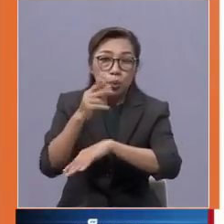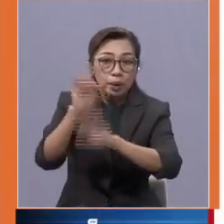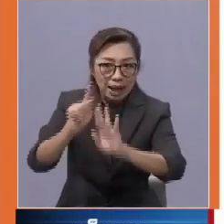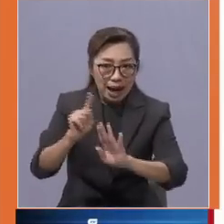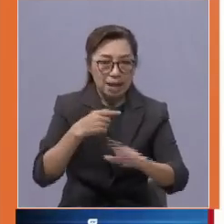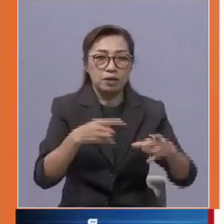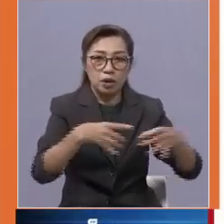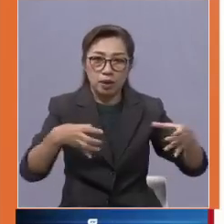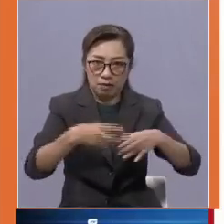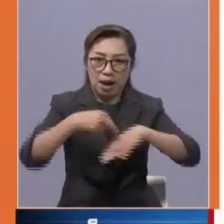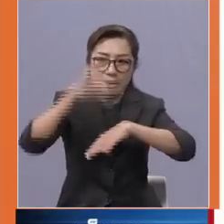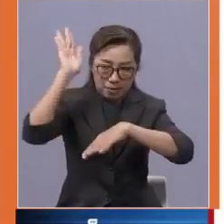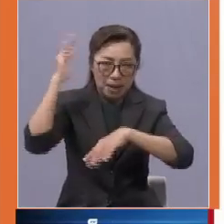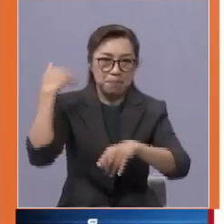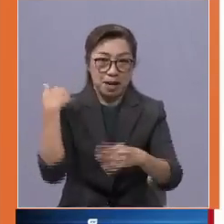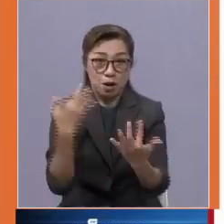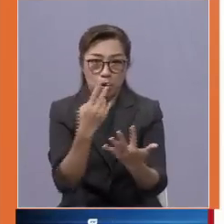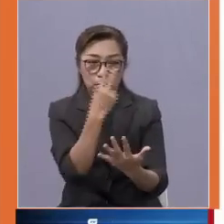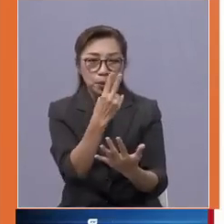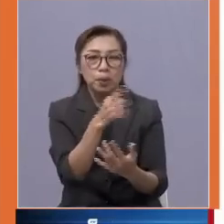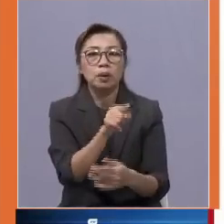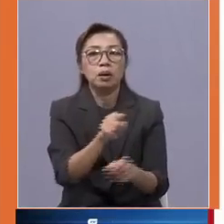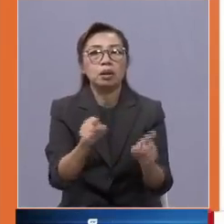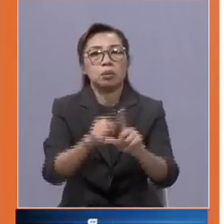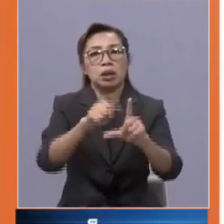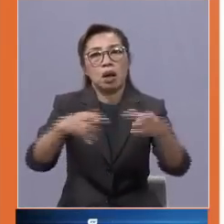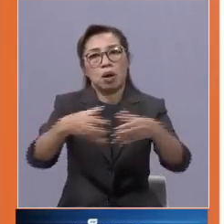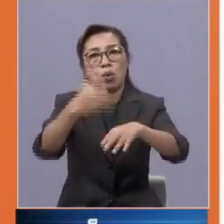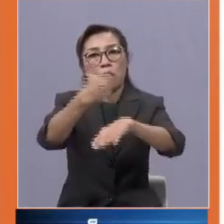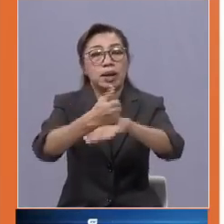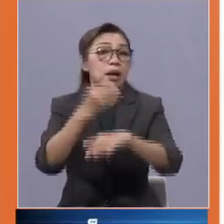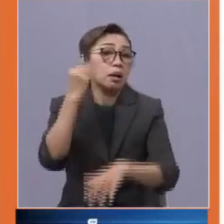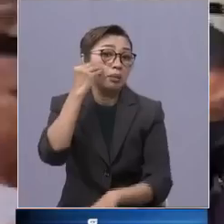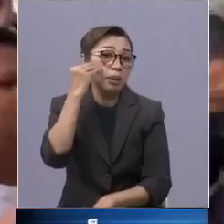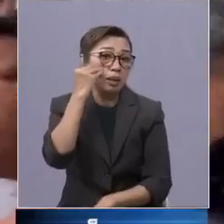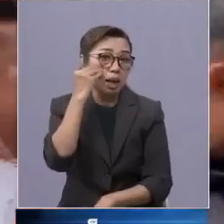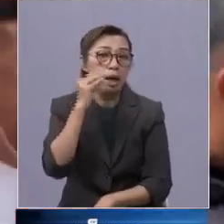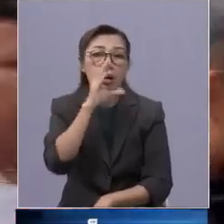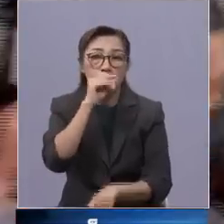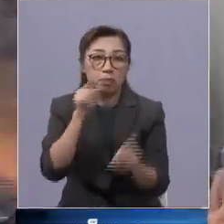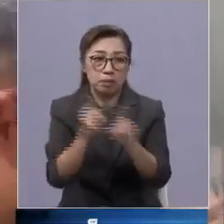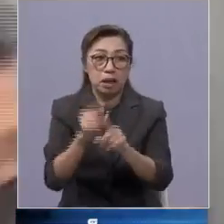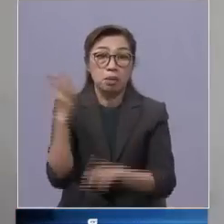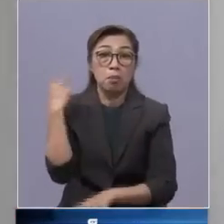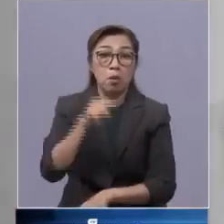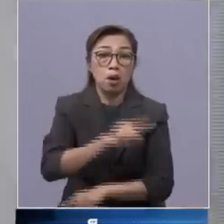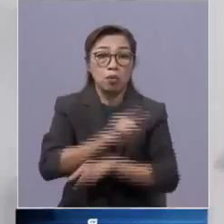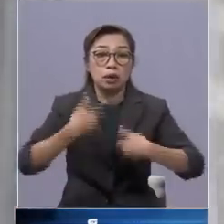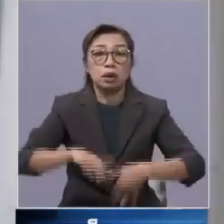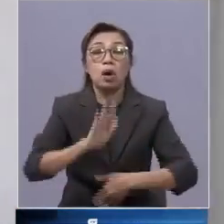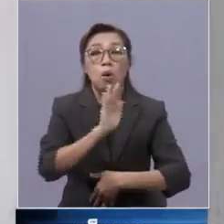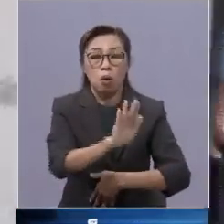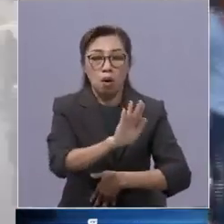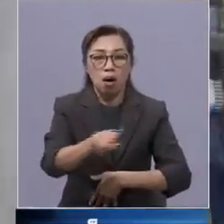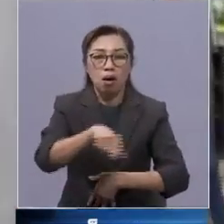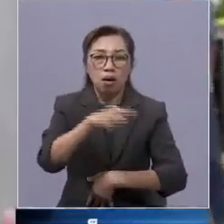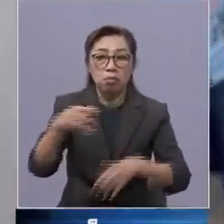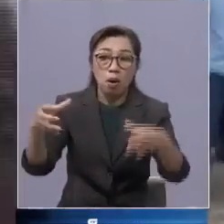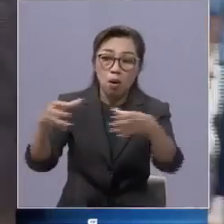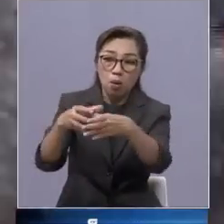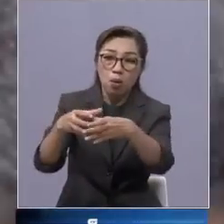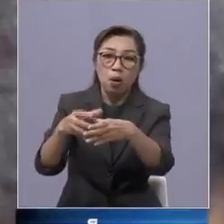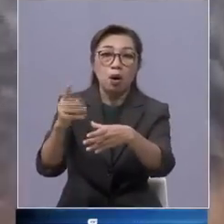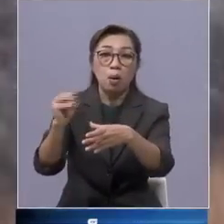ร็วๆนี้ครับ เรื่องนี้สอดคล้องกับหัวหน้าพรรคก้าวไกลเลยนะครับคุณพิธาลิ้มเจริญรัตเมื่อวานนี้วันเกิดเนี่ยอวยพรให้ครม.ชุดใ